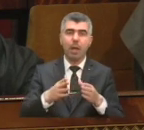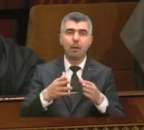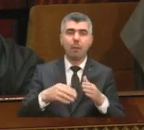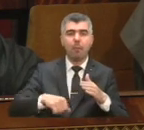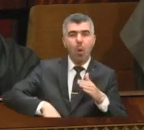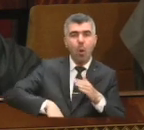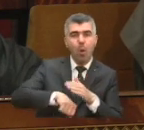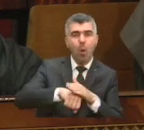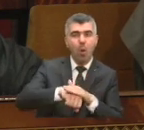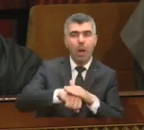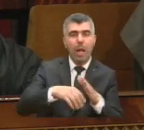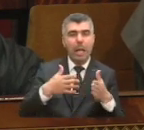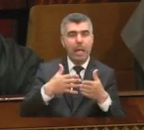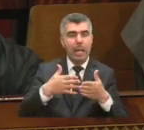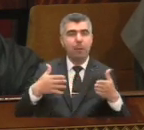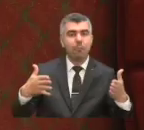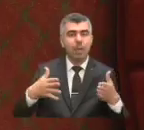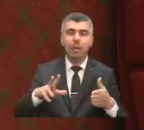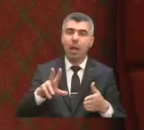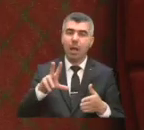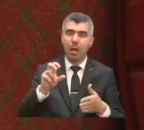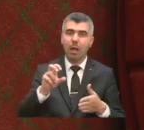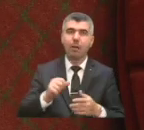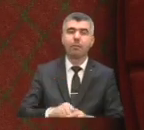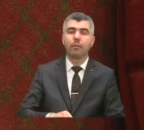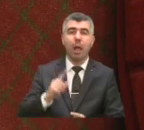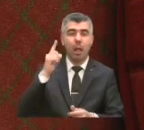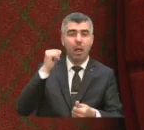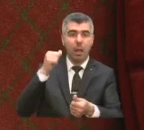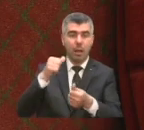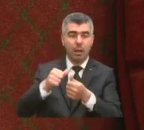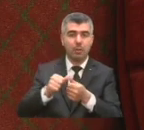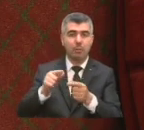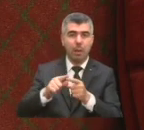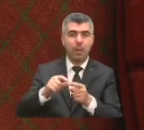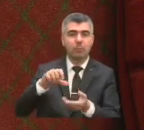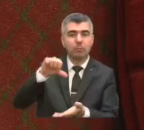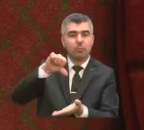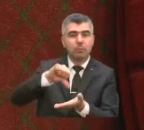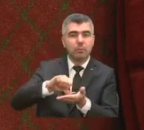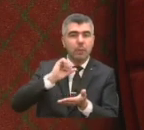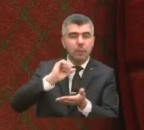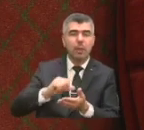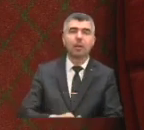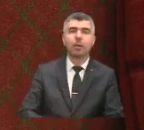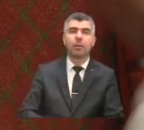التي عرف حالة وأنتم راكم تتعرفوها، وأذكركم بملعب مفتوح بمقاطعة جنان الورد